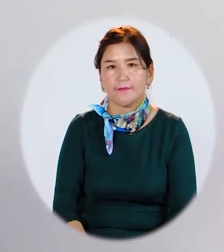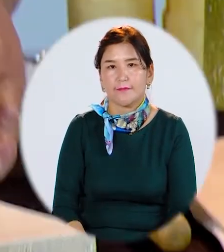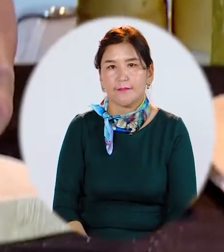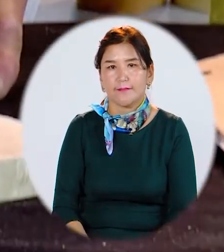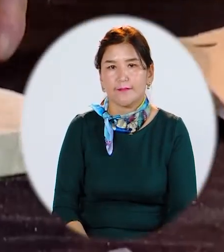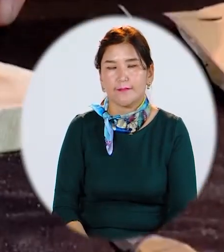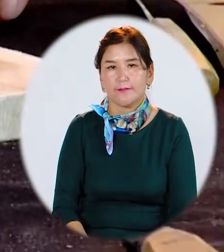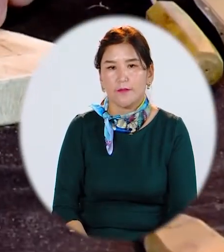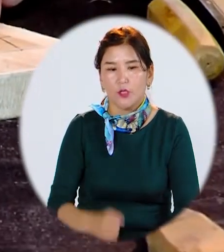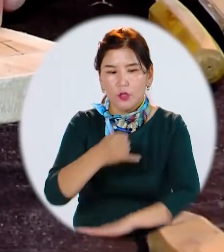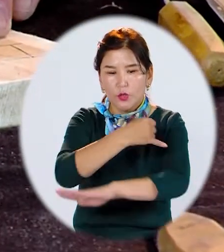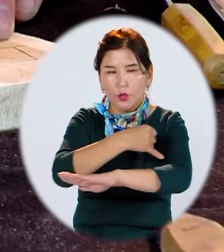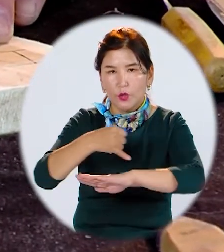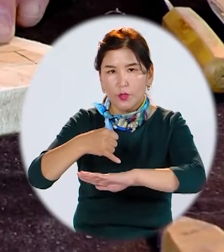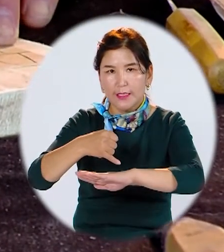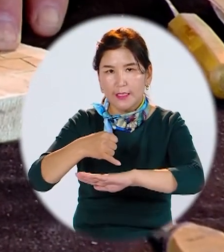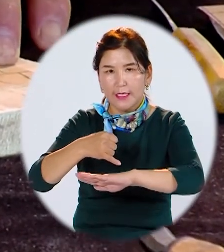дээр сидрийн утгаар ажиллана.